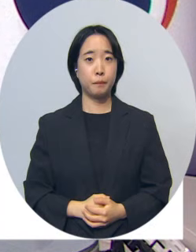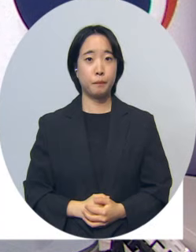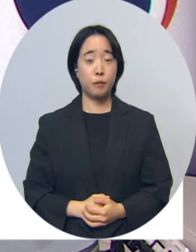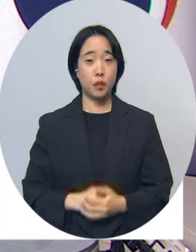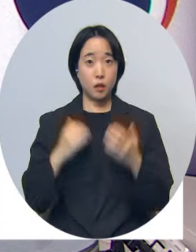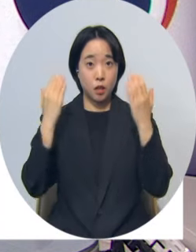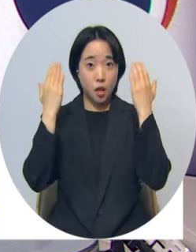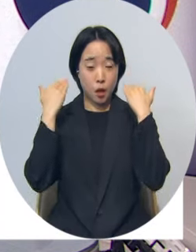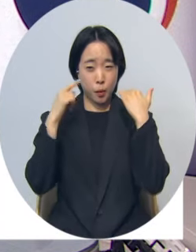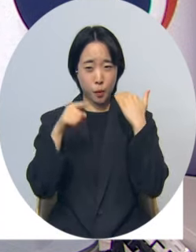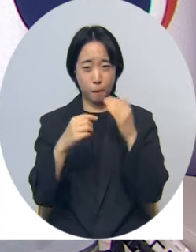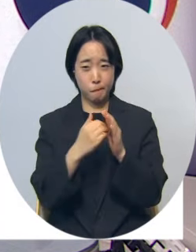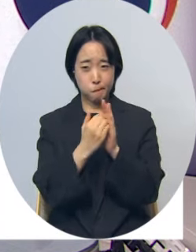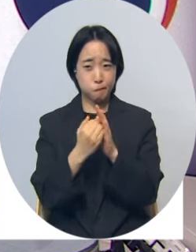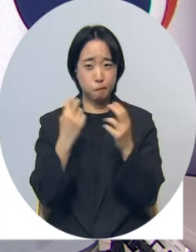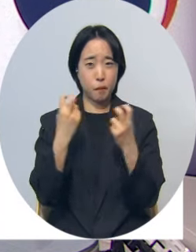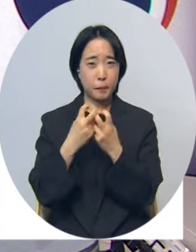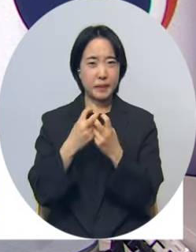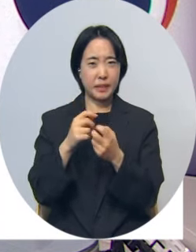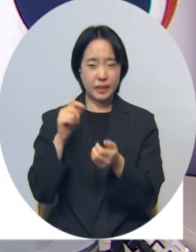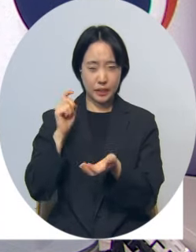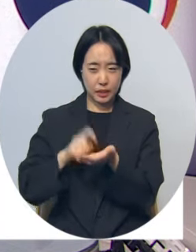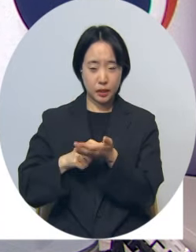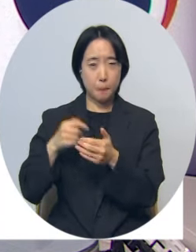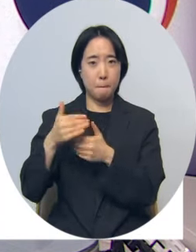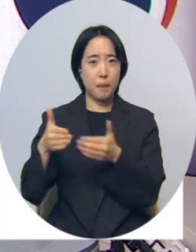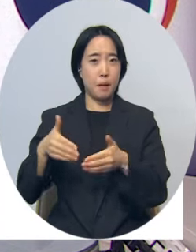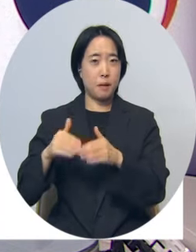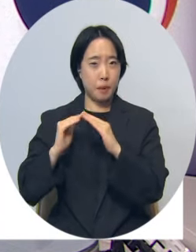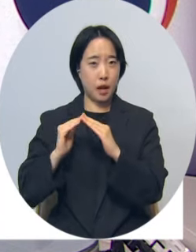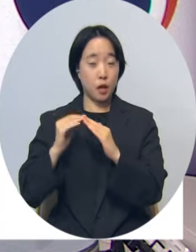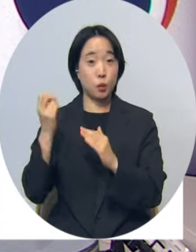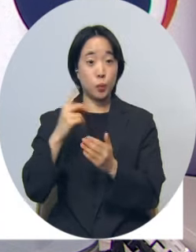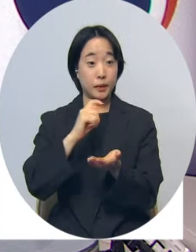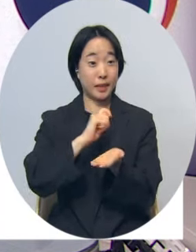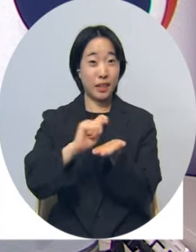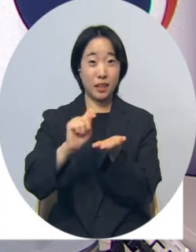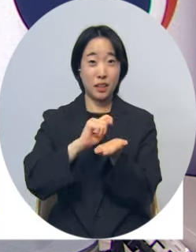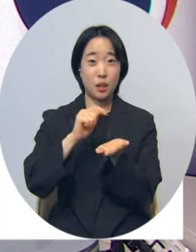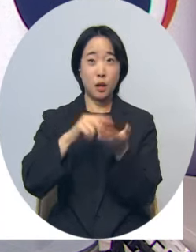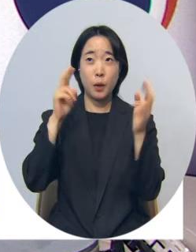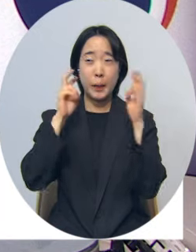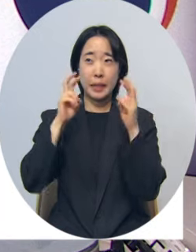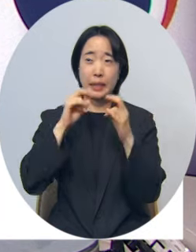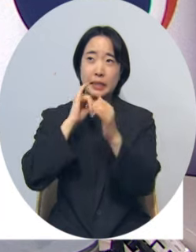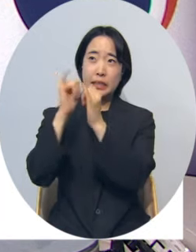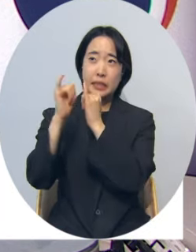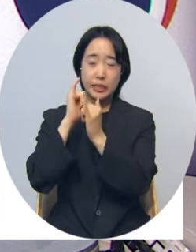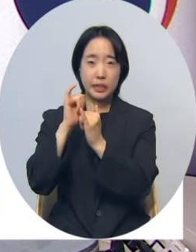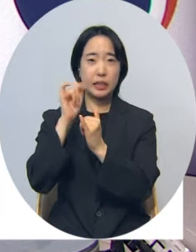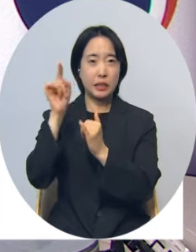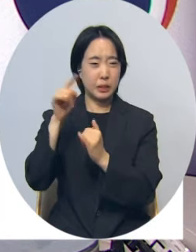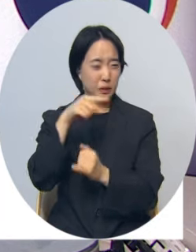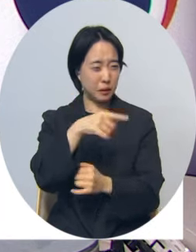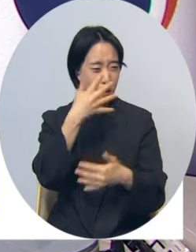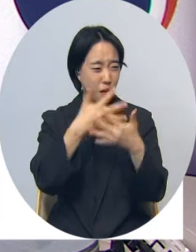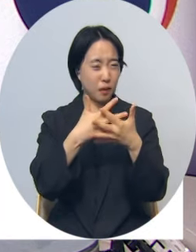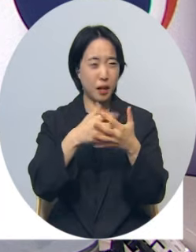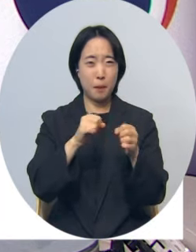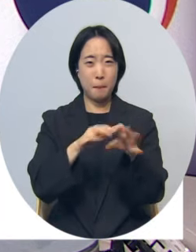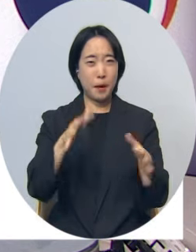긴급 전담반을 만들고 텔레그램 등과 협의체를 만들어서 영상 삭제와 차단을 강력히 요청한다는